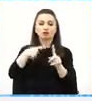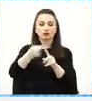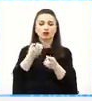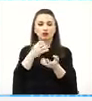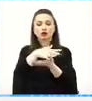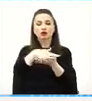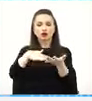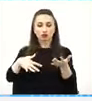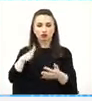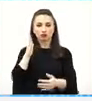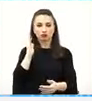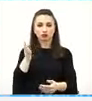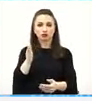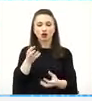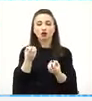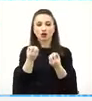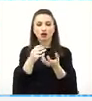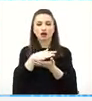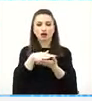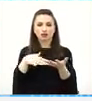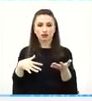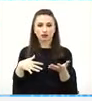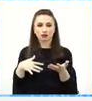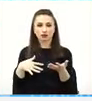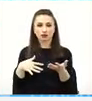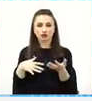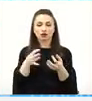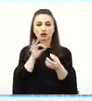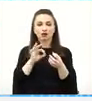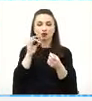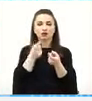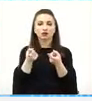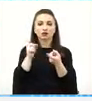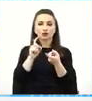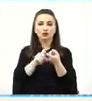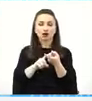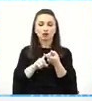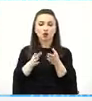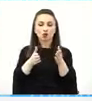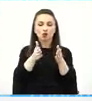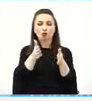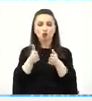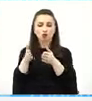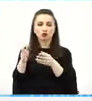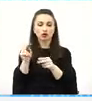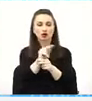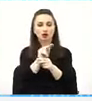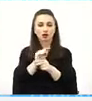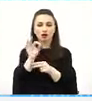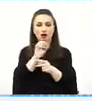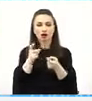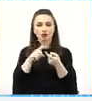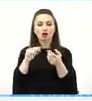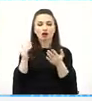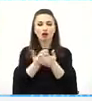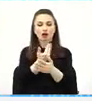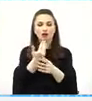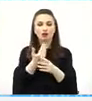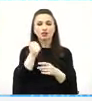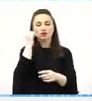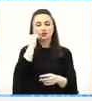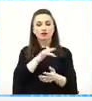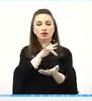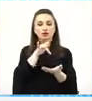წლების განმავლობაში გაგრძელდება დამაკავშირებელი მომიჯნავე ქუჩების რეაბილიტაცია, განახლება, იმიტომ რომ